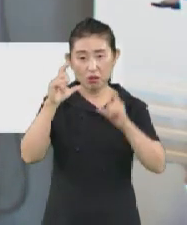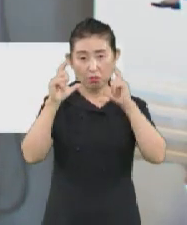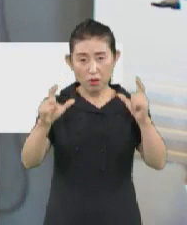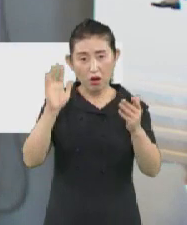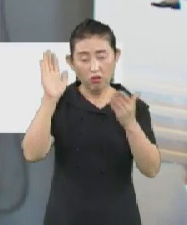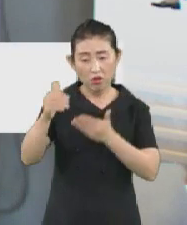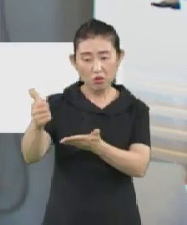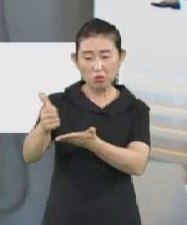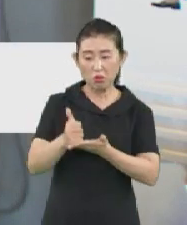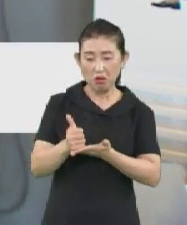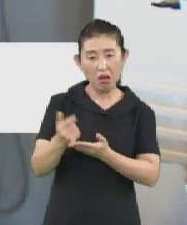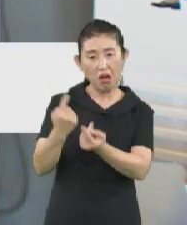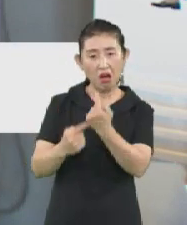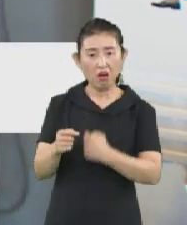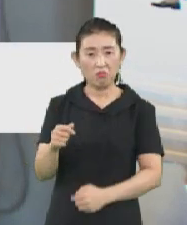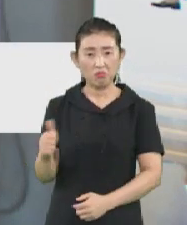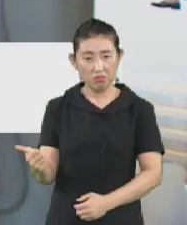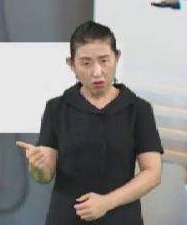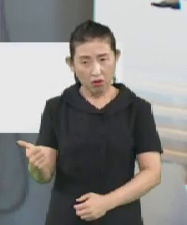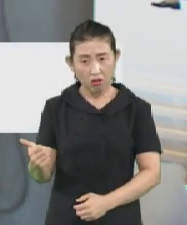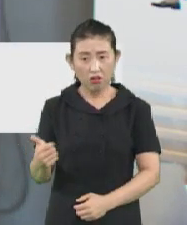없어서 저희 가게도